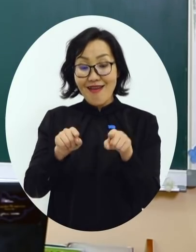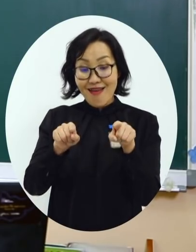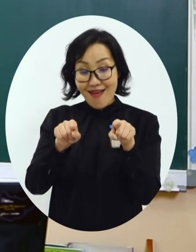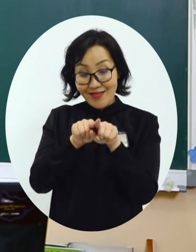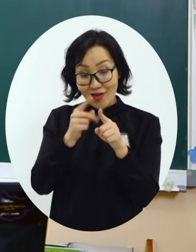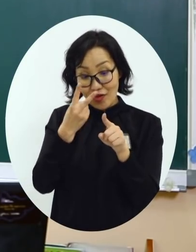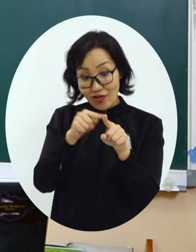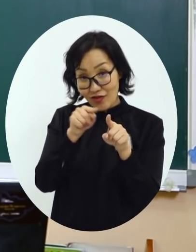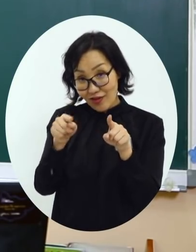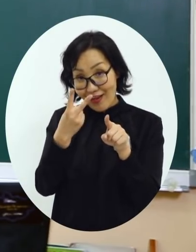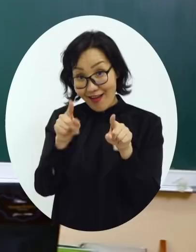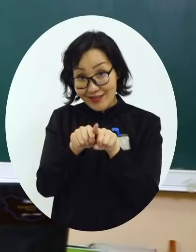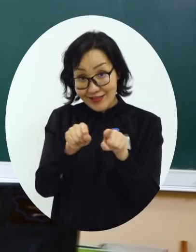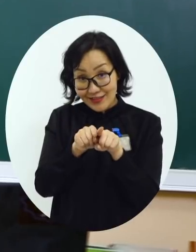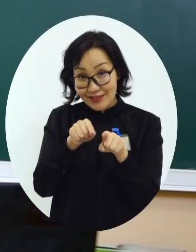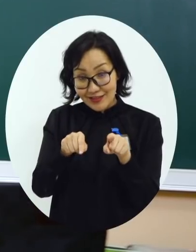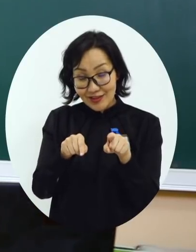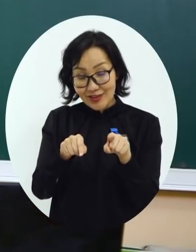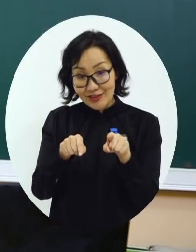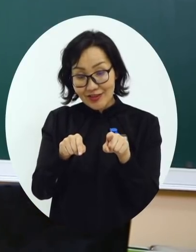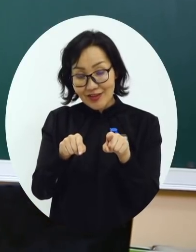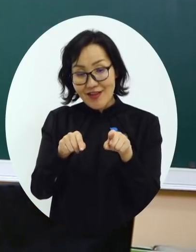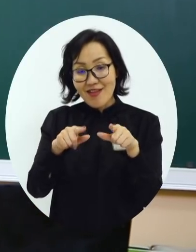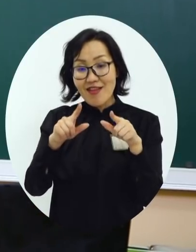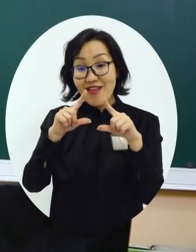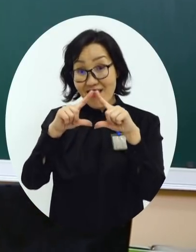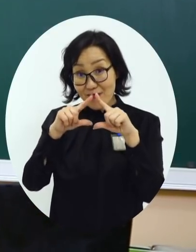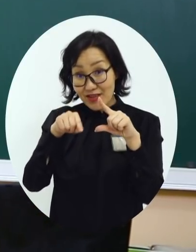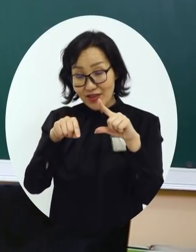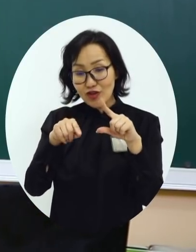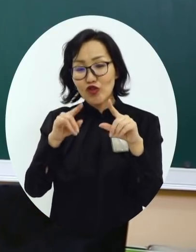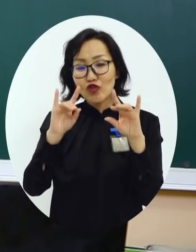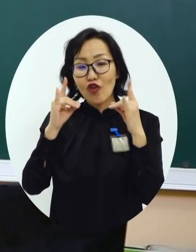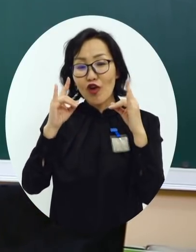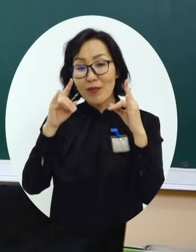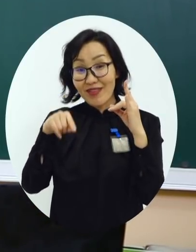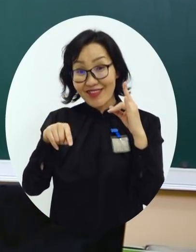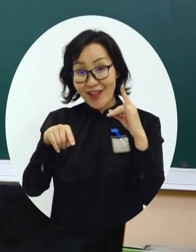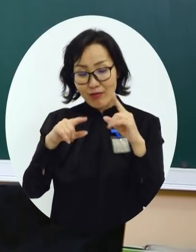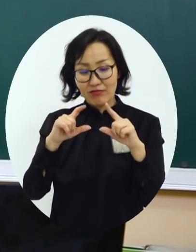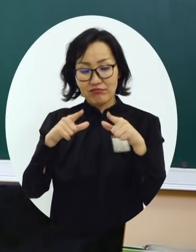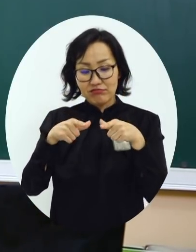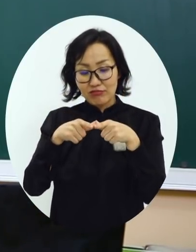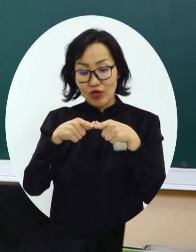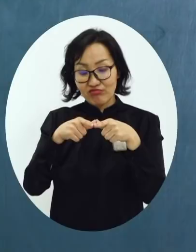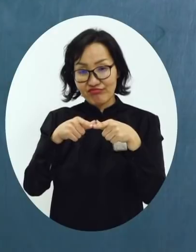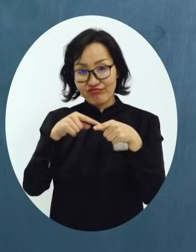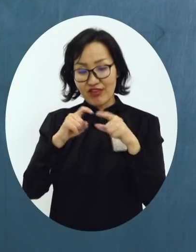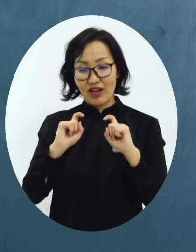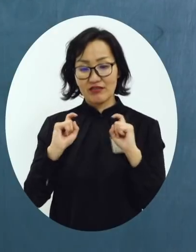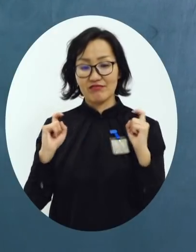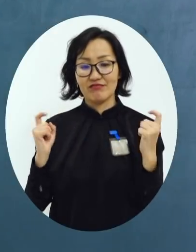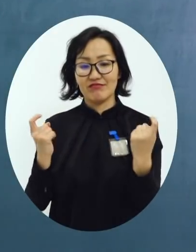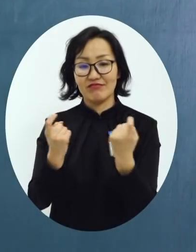адил хажууд хэлбэртэй тогломийн талбай байсан байна. Энэ тогломийн талбайг хүрээлээд хашаа барихаар болсон байна. За